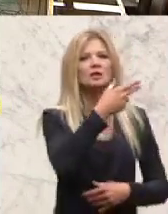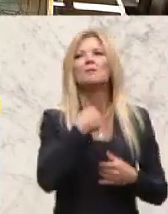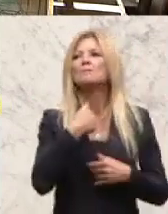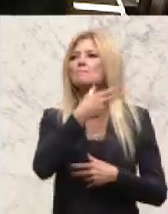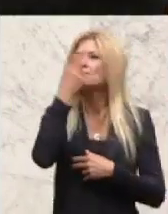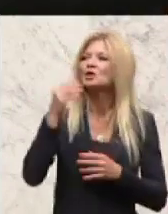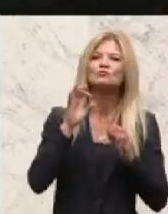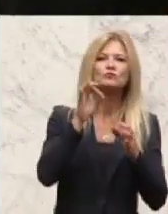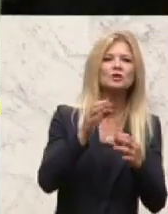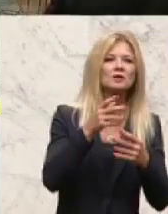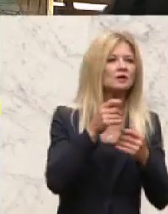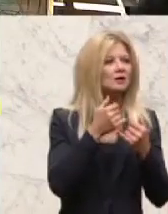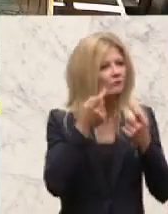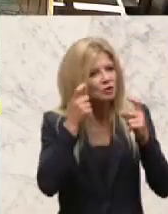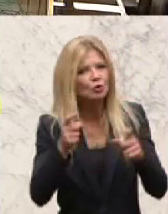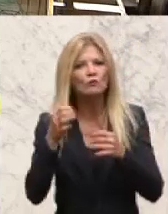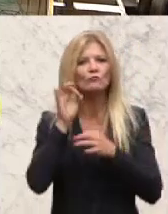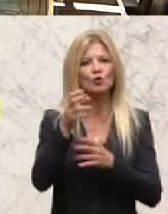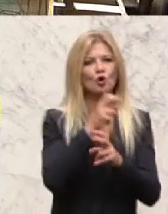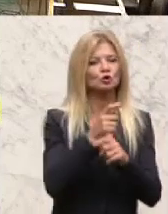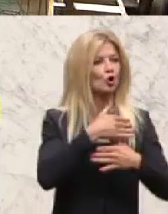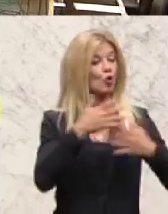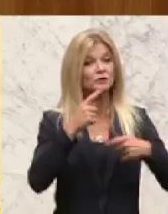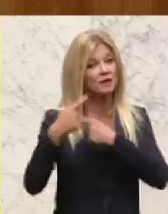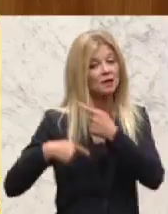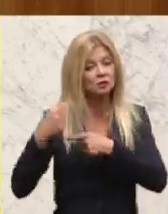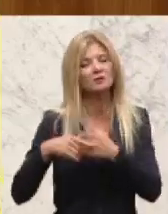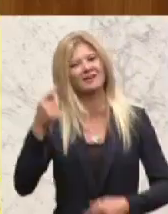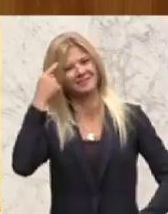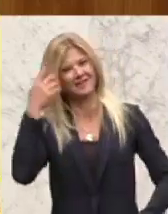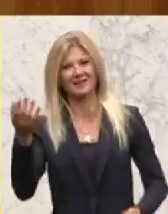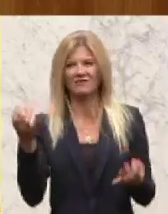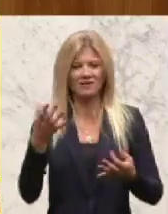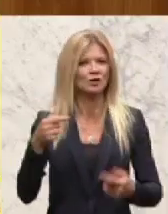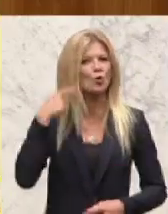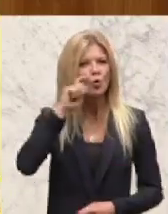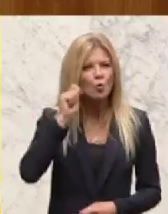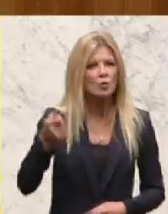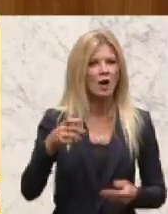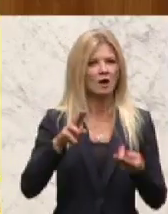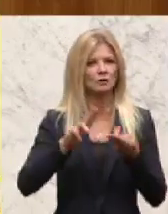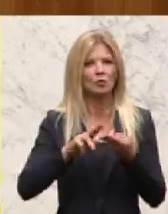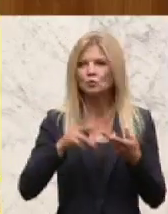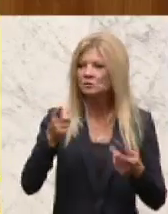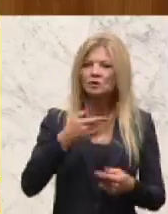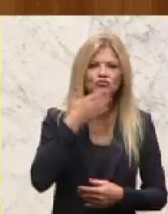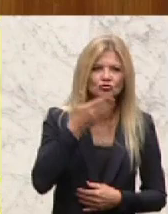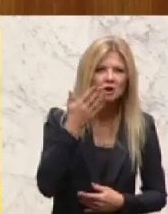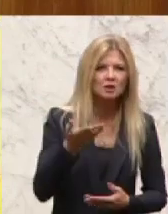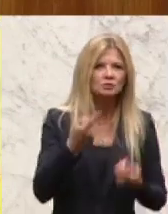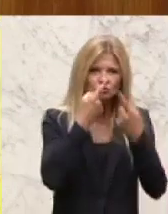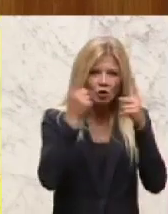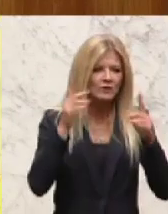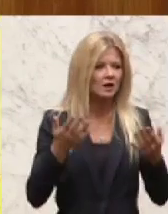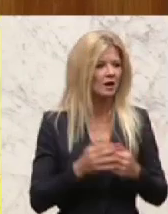denkt an Ungarn, man denkt natürlich an die Tschechoslowakei. Frau Kollegin, Frau Vizebürgermeisterin aus Amstetten, bitte.